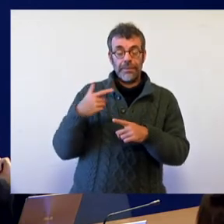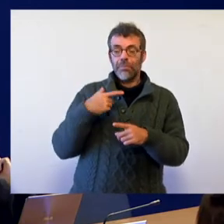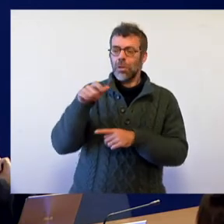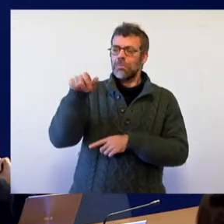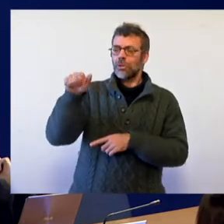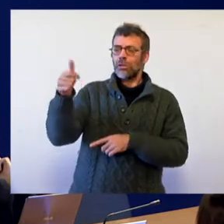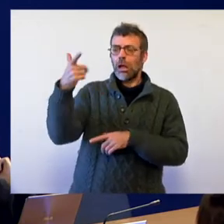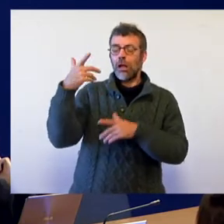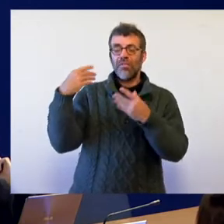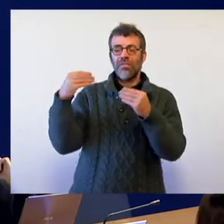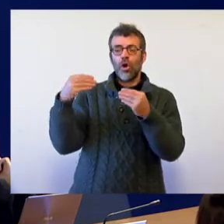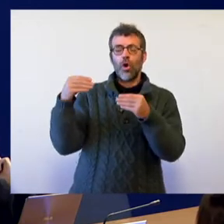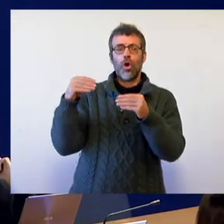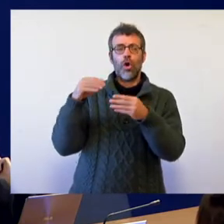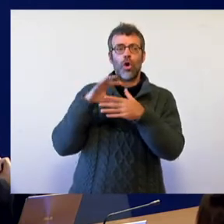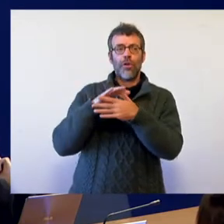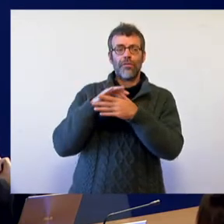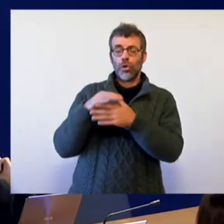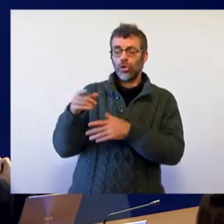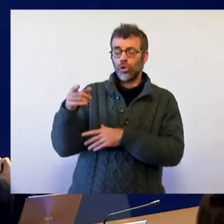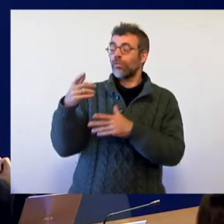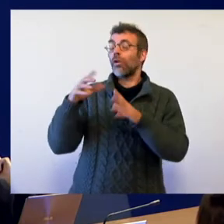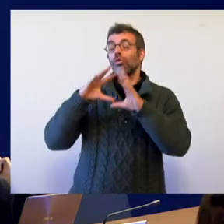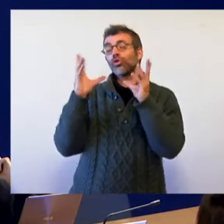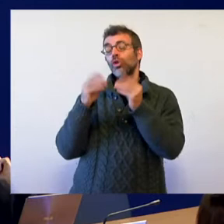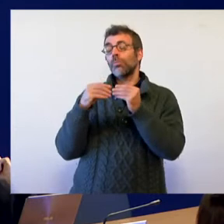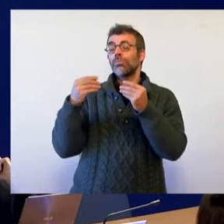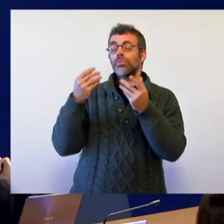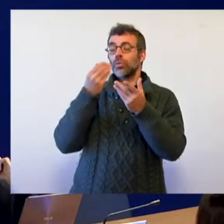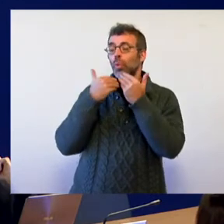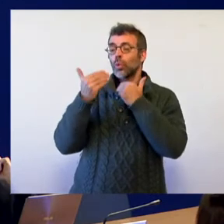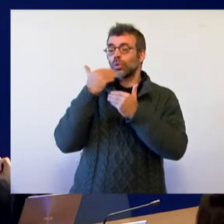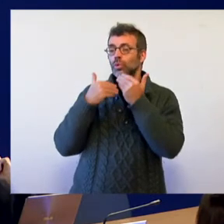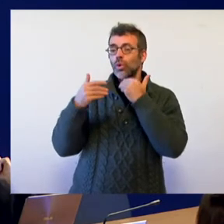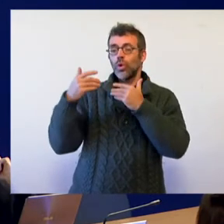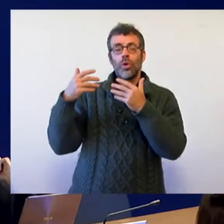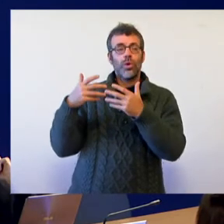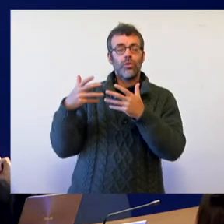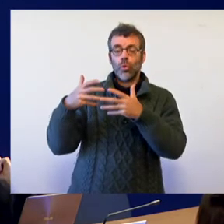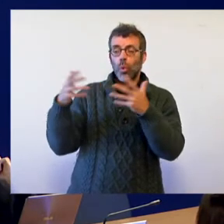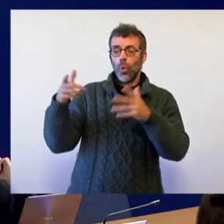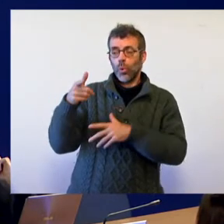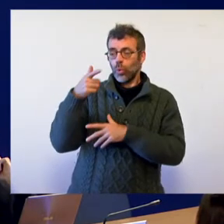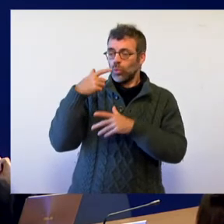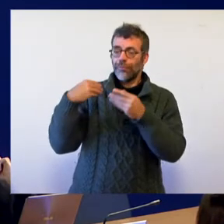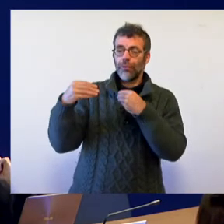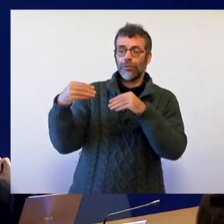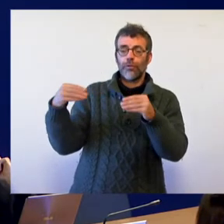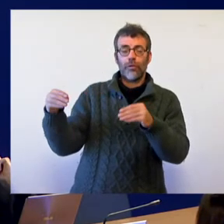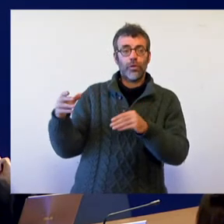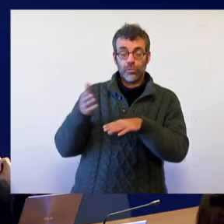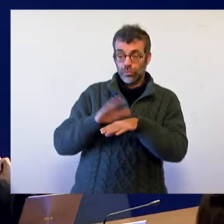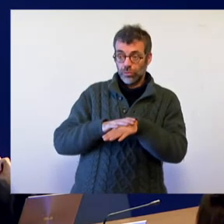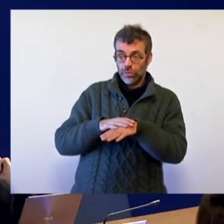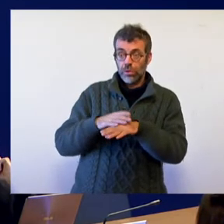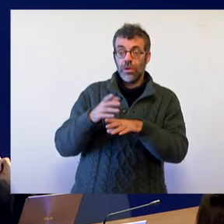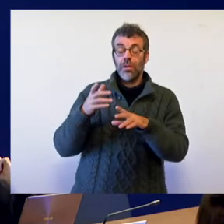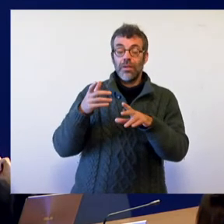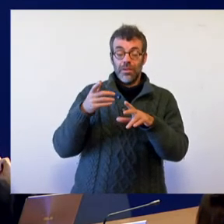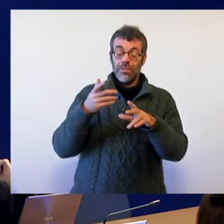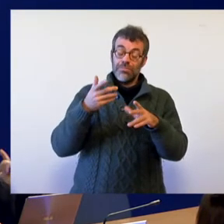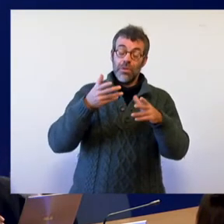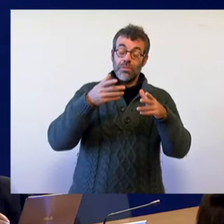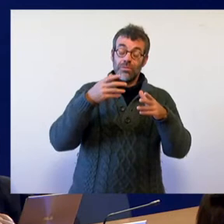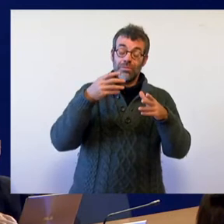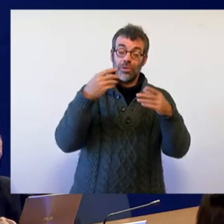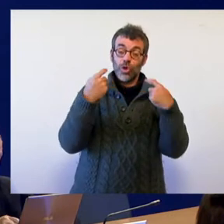sur Montpellier, 32 ans d'activité au marché gare, qui vient de déposer le bilan. 3 millions d'euros